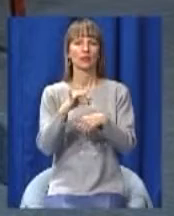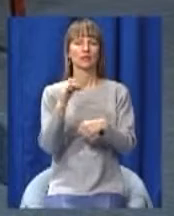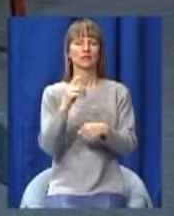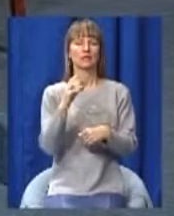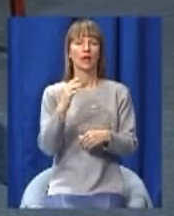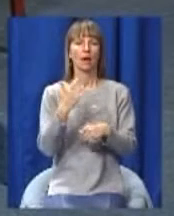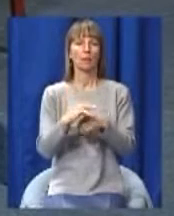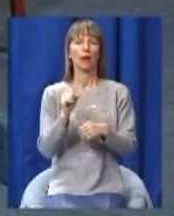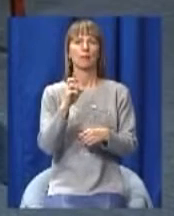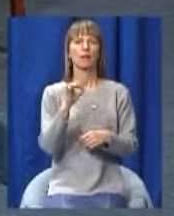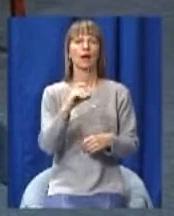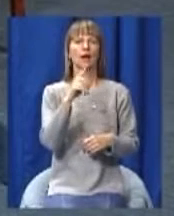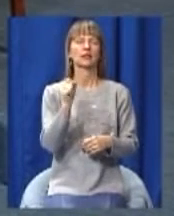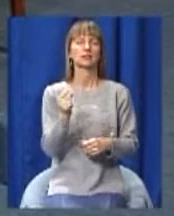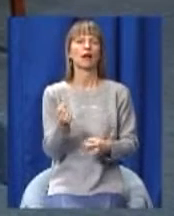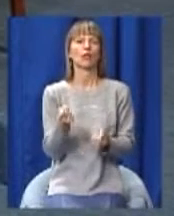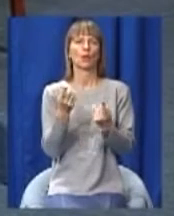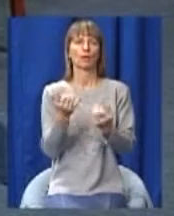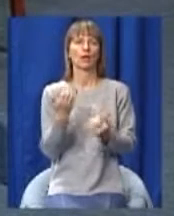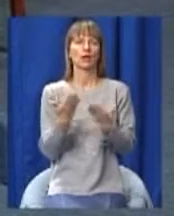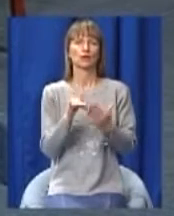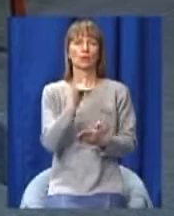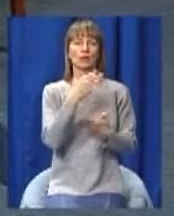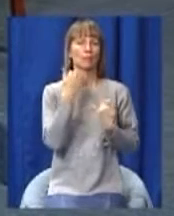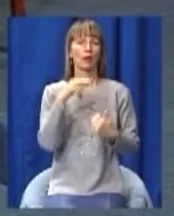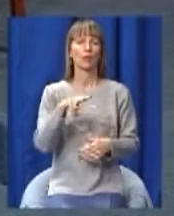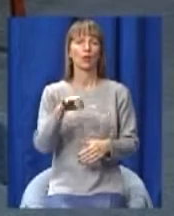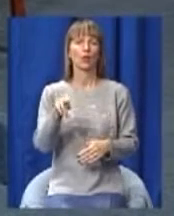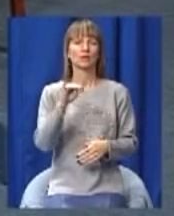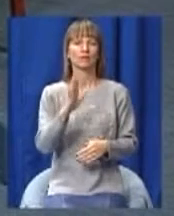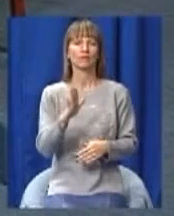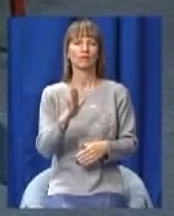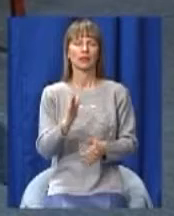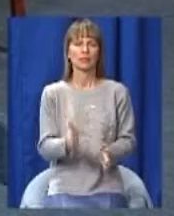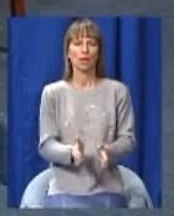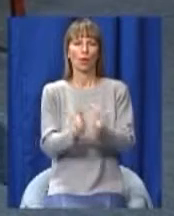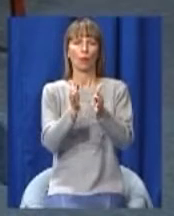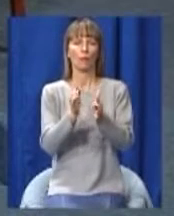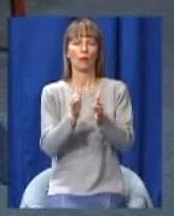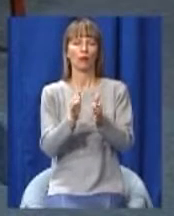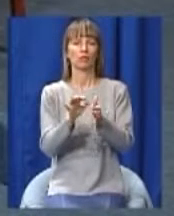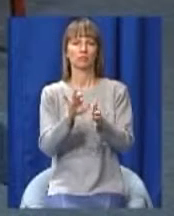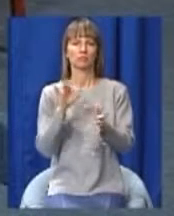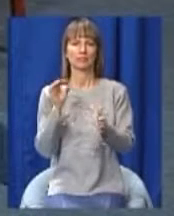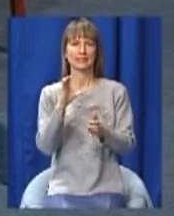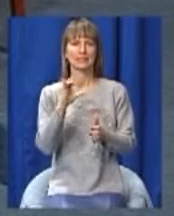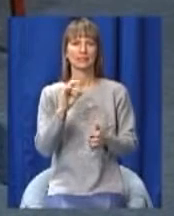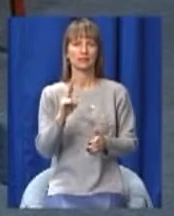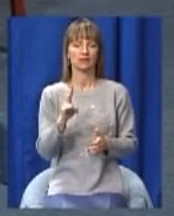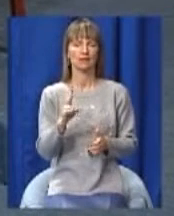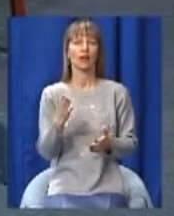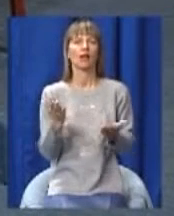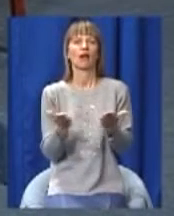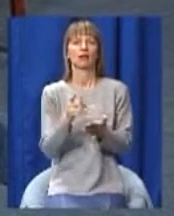виноград з винограду, а береза з чого, якщо в неї плодів немає? Звідки сік? Со стовба. Ага, тобто, як